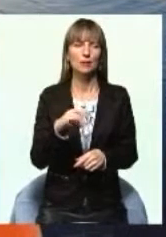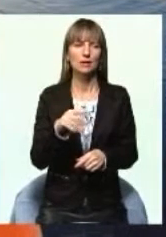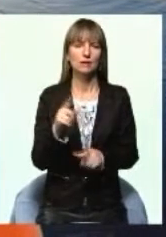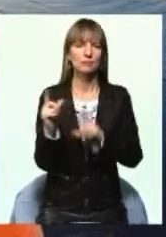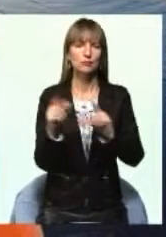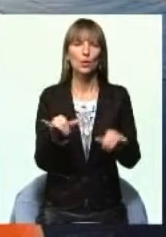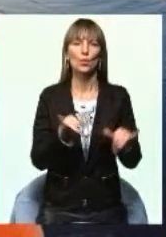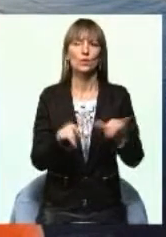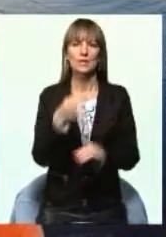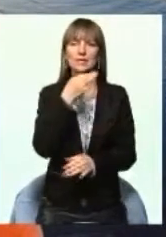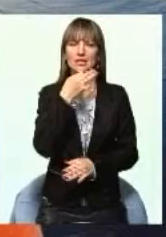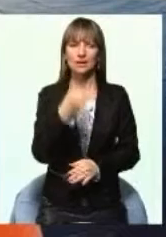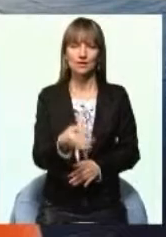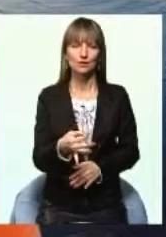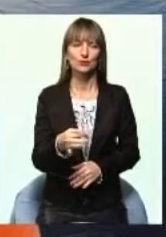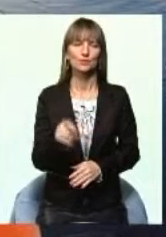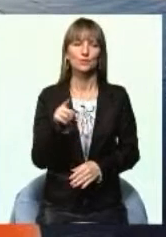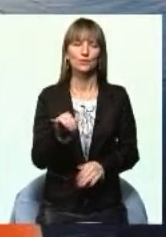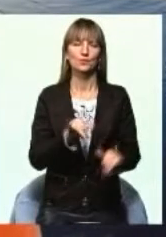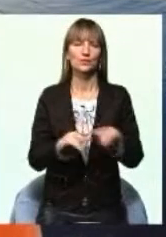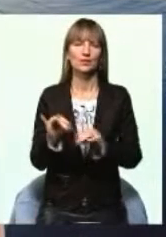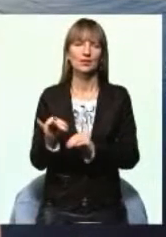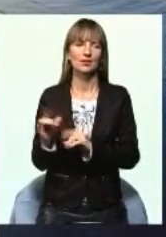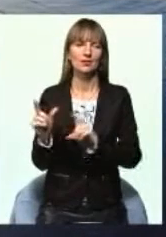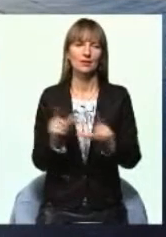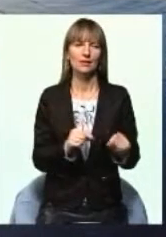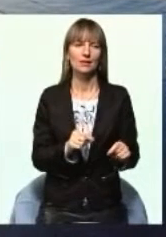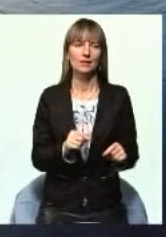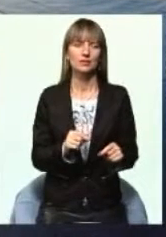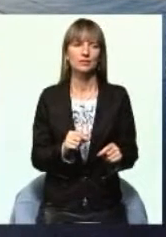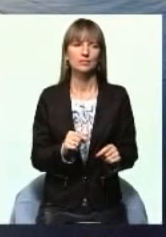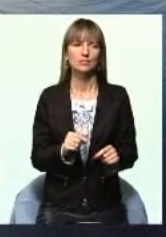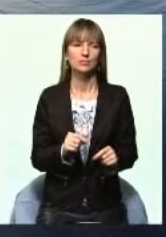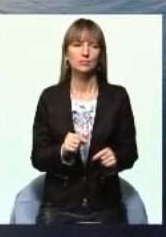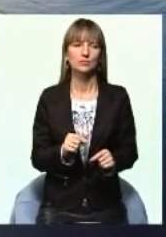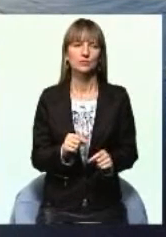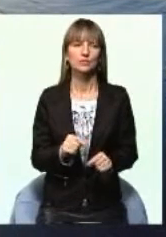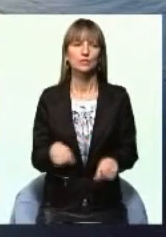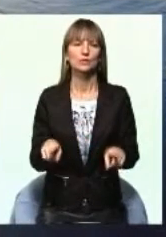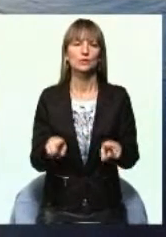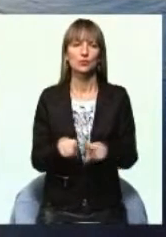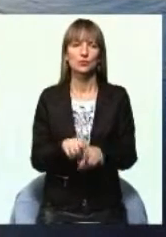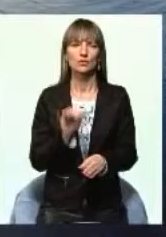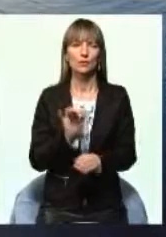ты скажешь, ты туда едешь. Сеня тоже выпускает